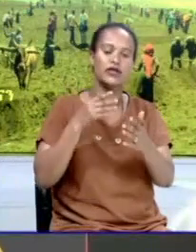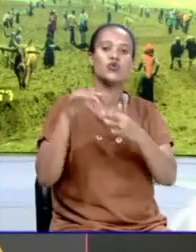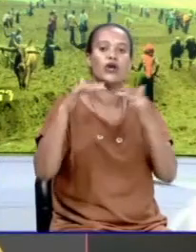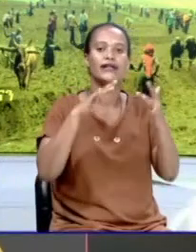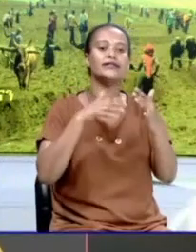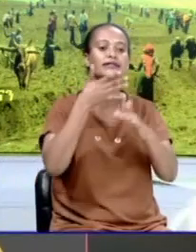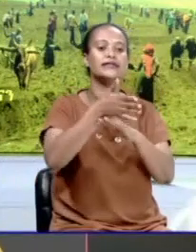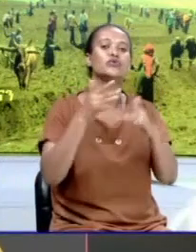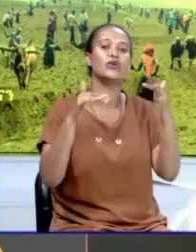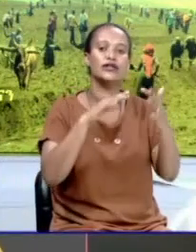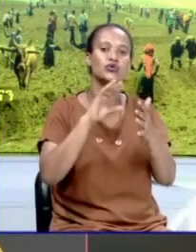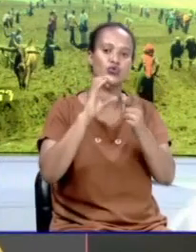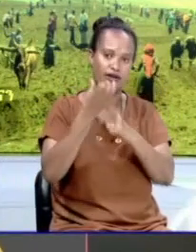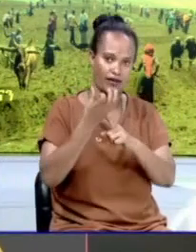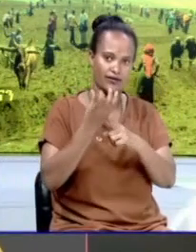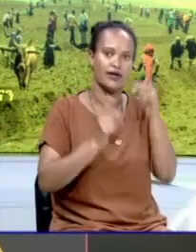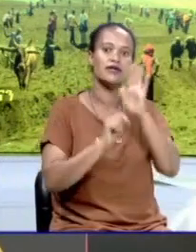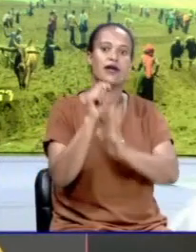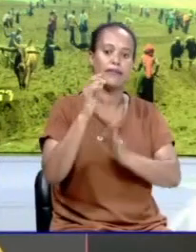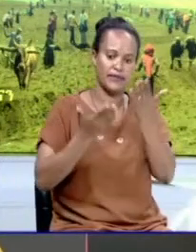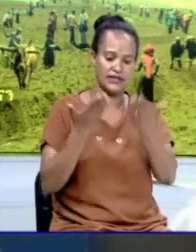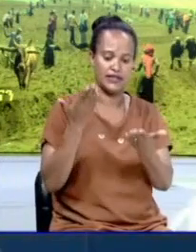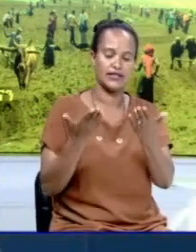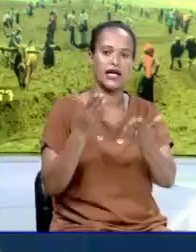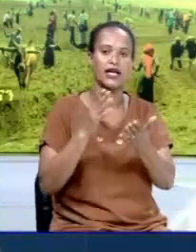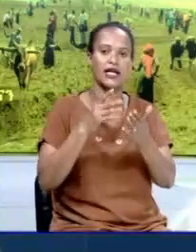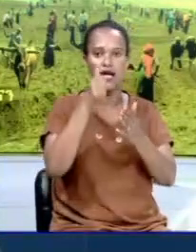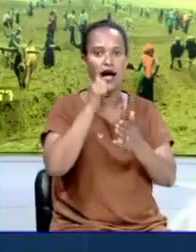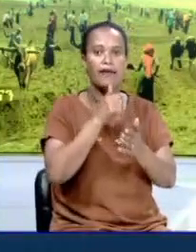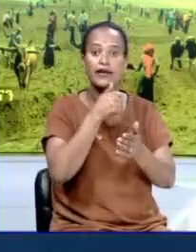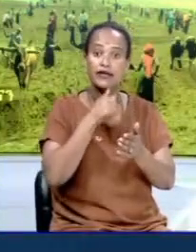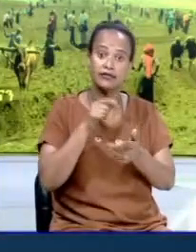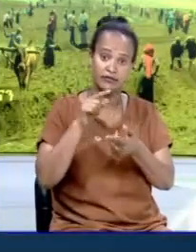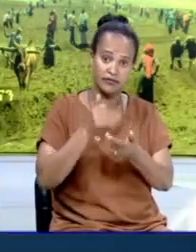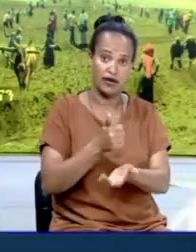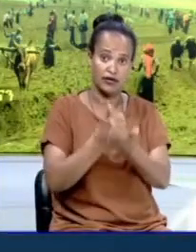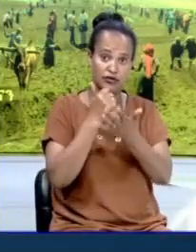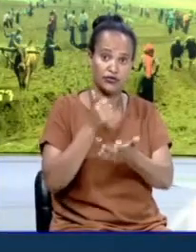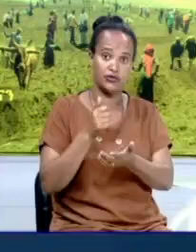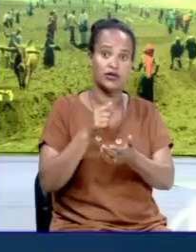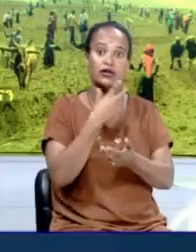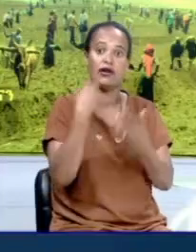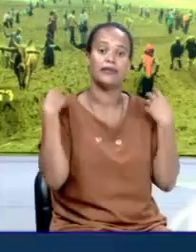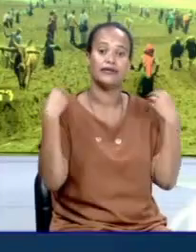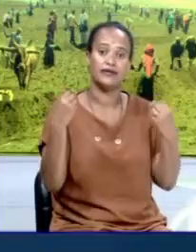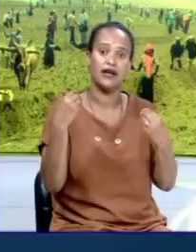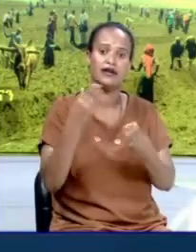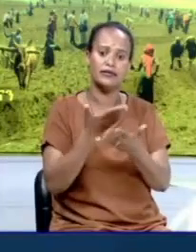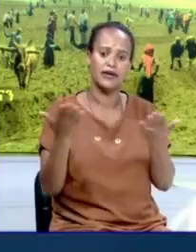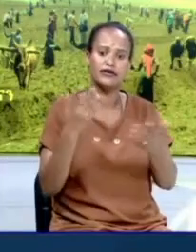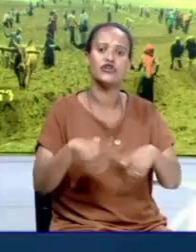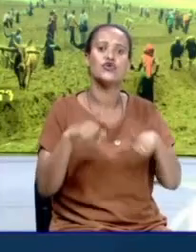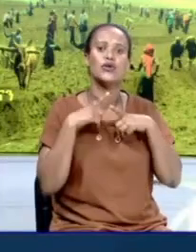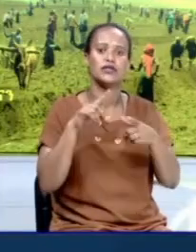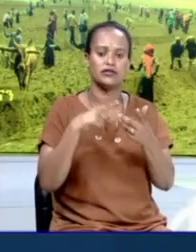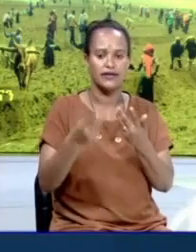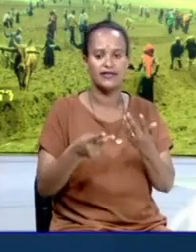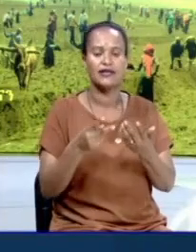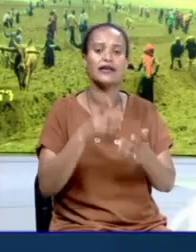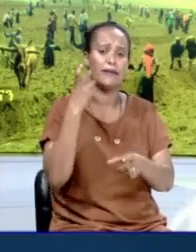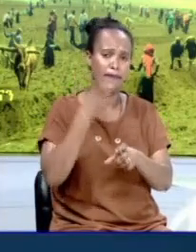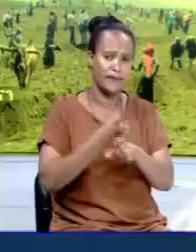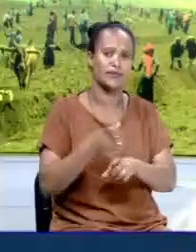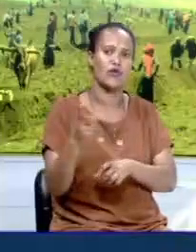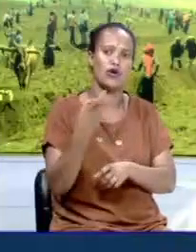ኩናትን ኩነታት ትግራይ ብምንፃር ብጉጅለ ፋሽቲ ኣብን መላፍንቱን ኣብ ጥዕና ትካላትን ኣብ ሂወትን ንብረትን ህዝቢ ትግራይ ዝበፅሐ ዕንወት ከቢድ